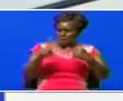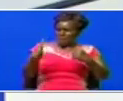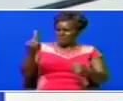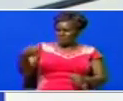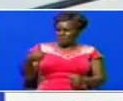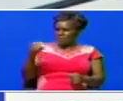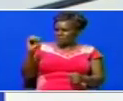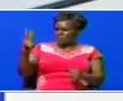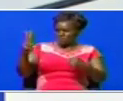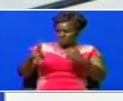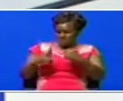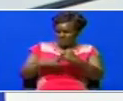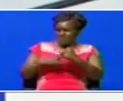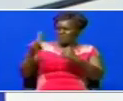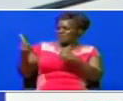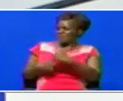1,181,076.